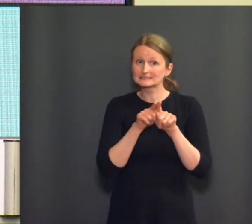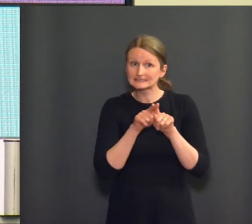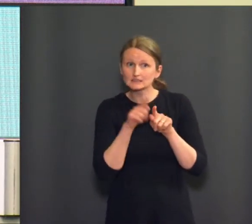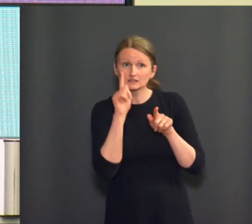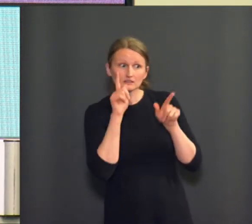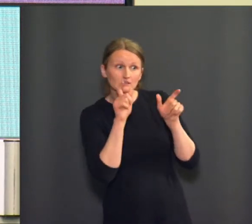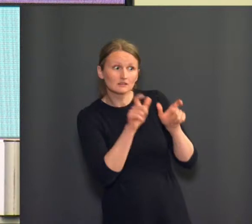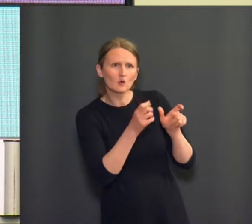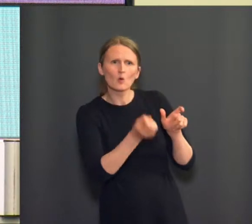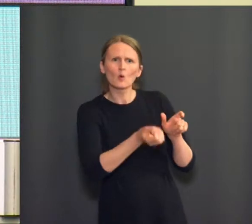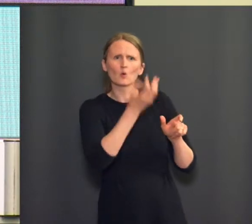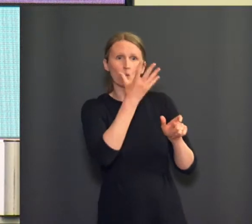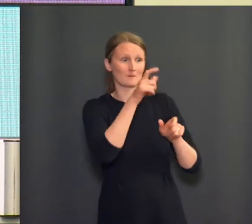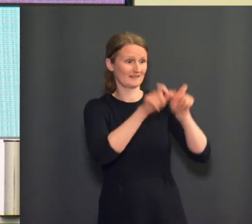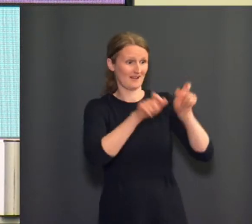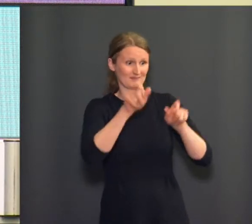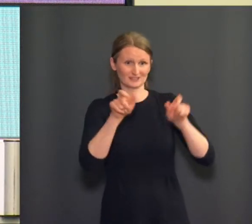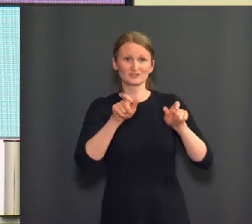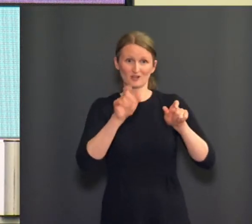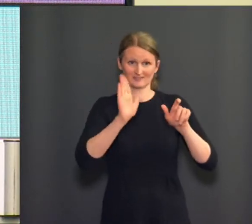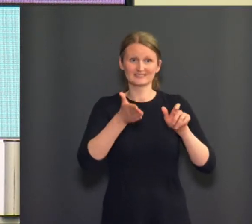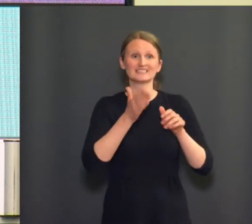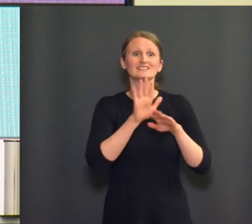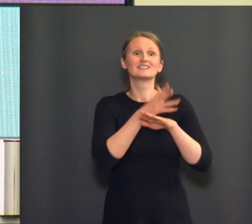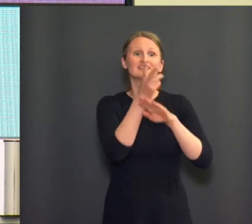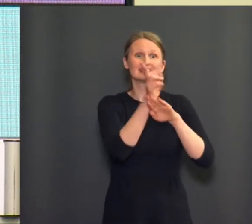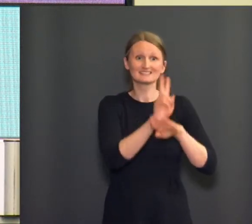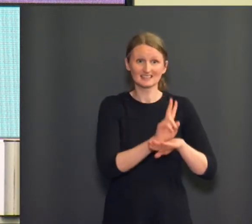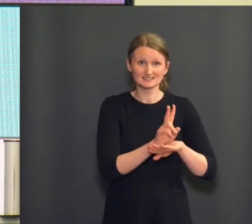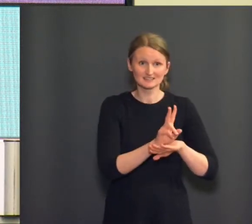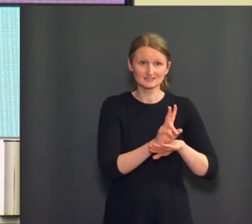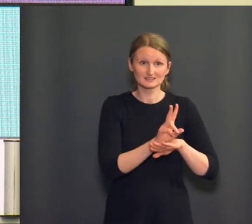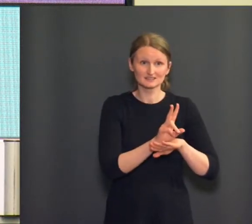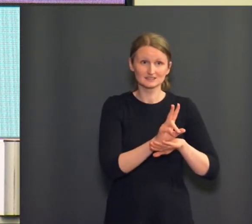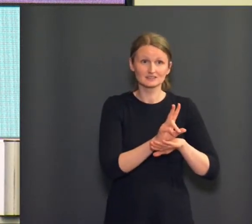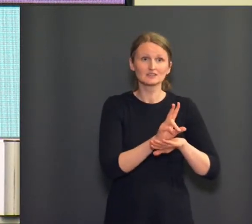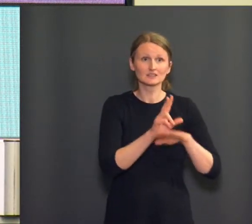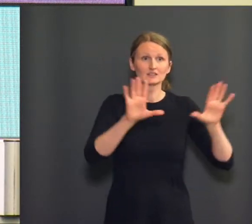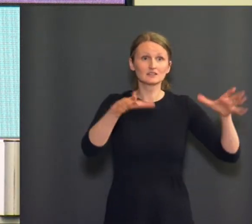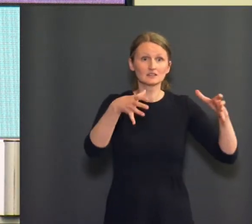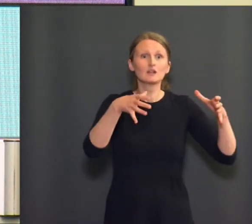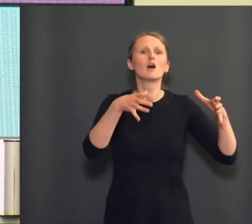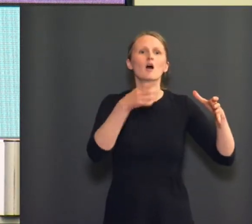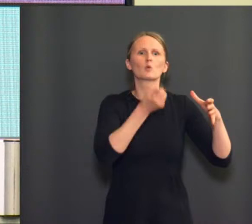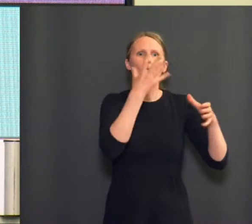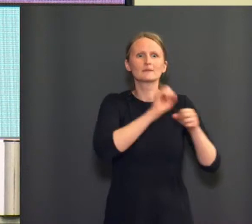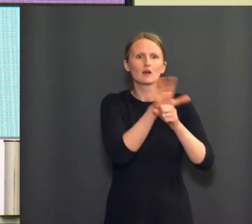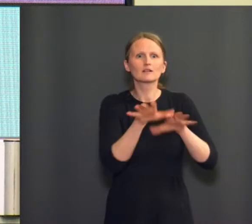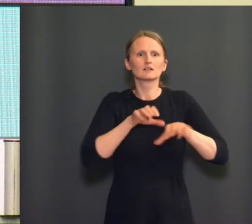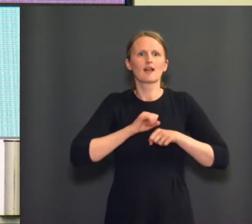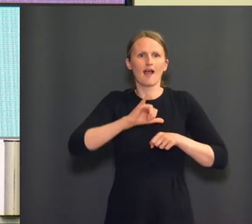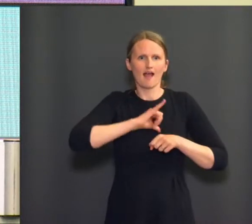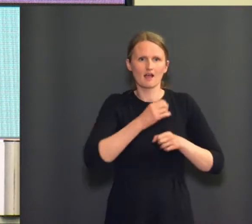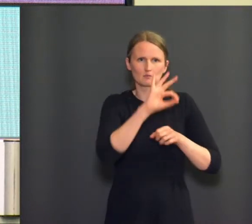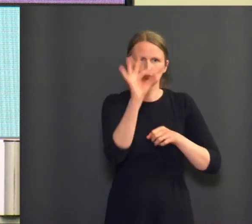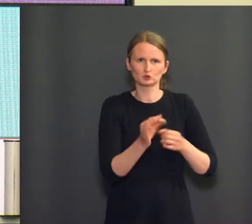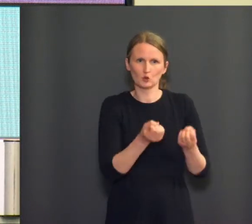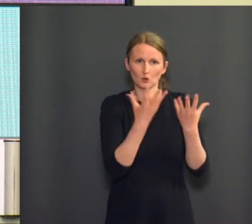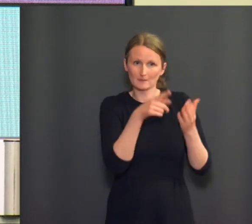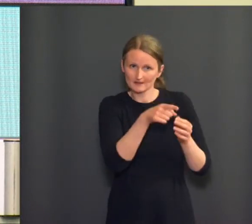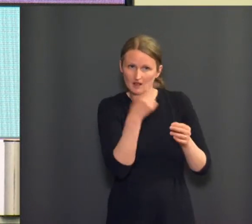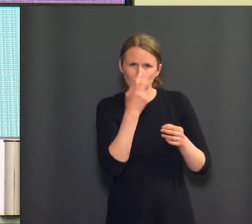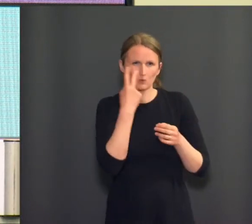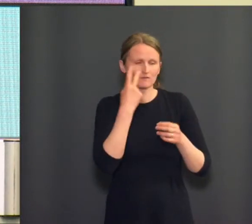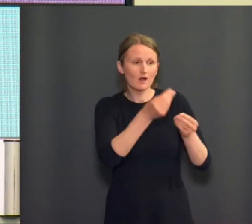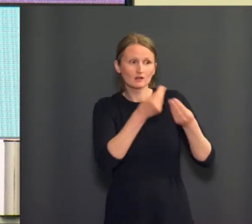diminue pour l'instant, et on espère qu'il va continuer à diminuer, nous donne la tendance pour les semaines qui vont suivre. Et nous donne la